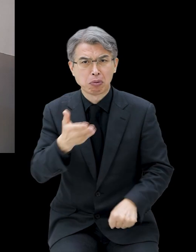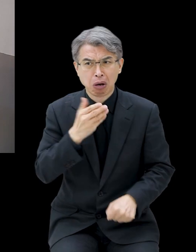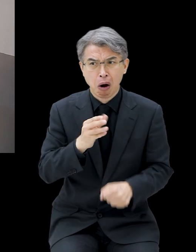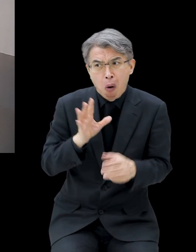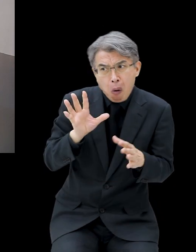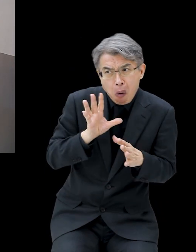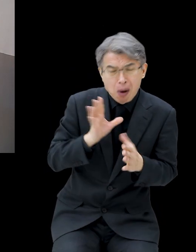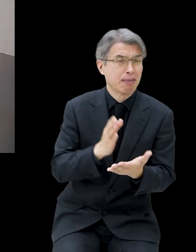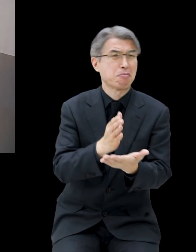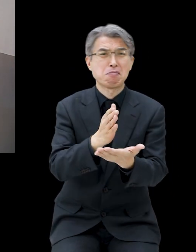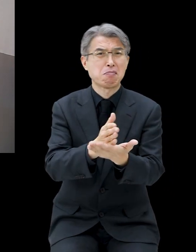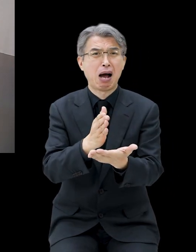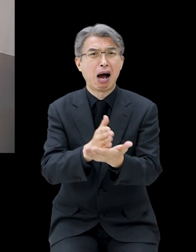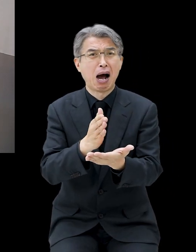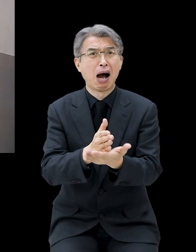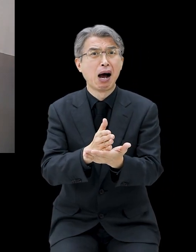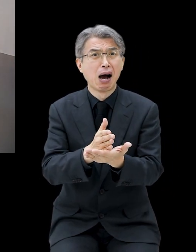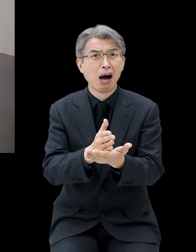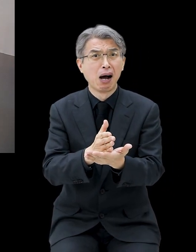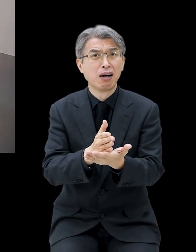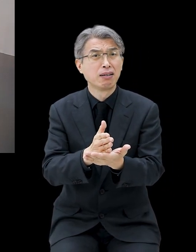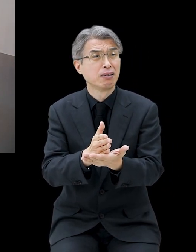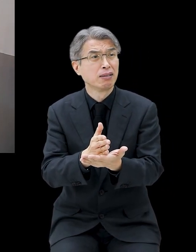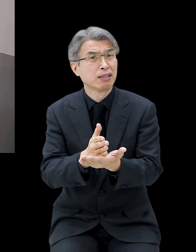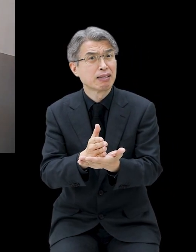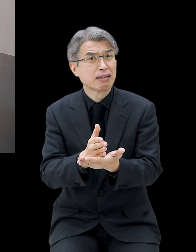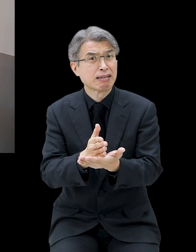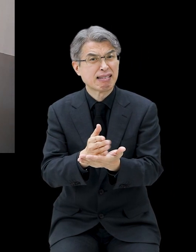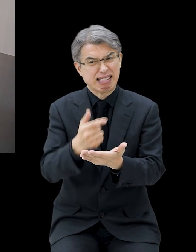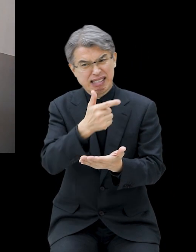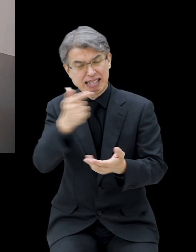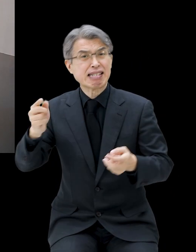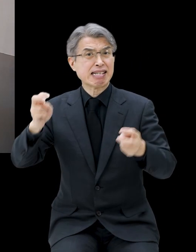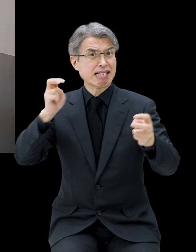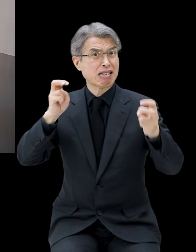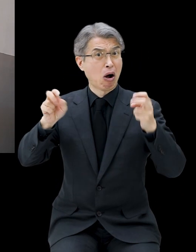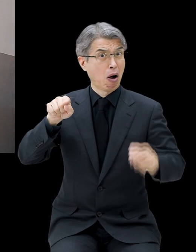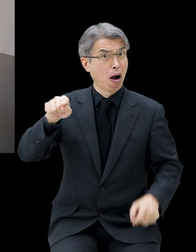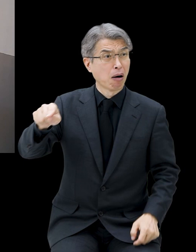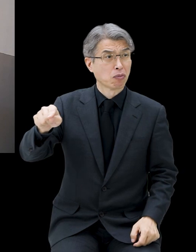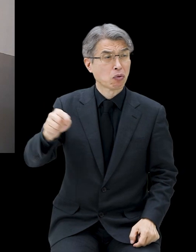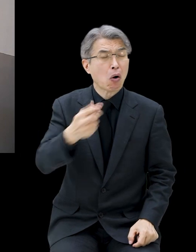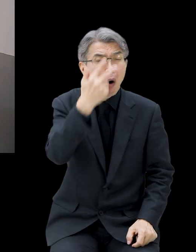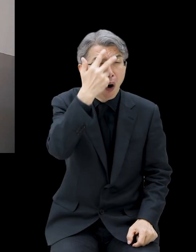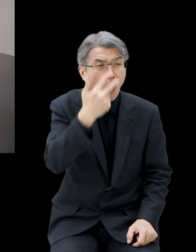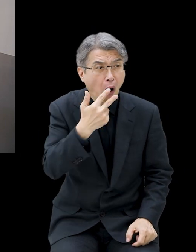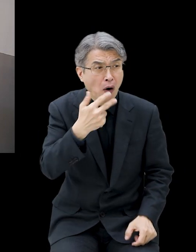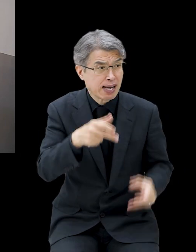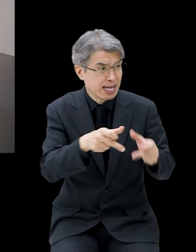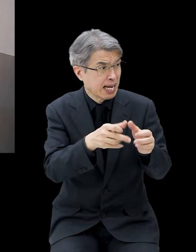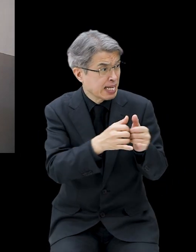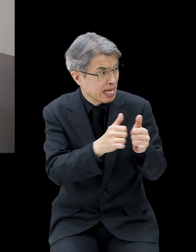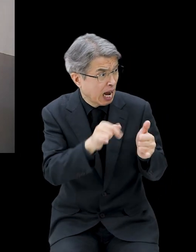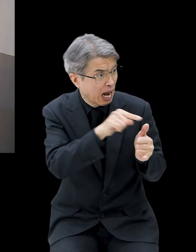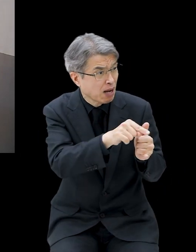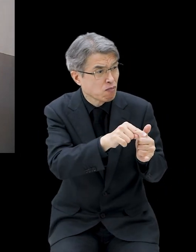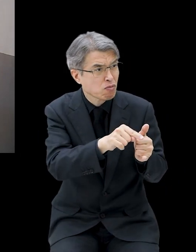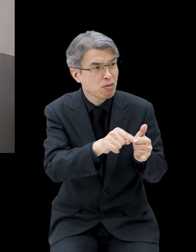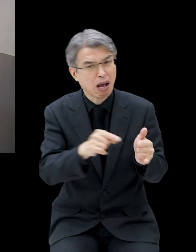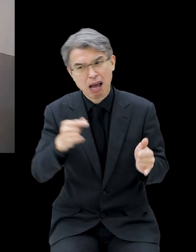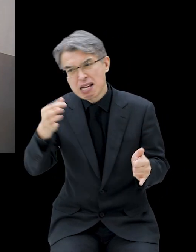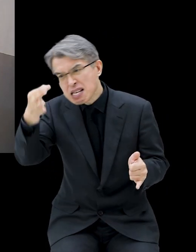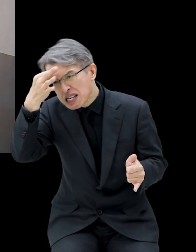두려워 마시고 점점점 그 대기업들도 그 시각장애인들을 위한